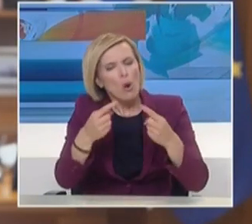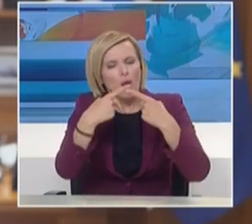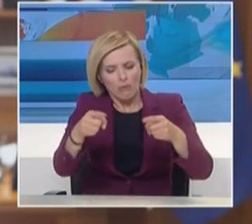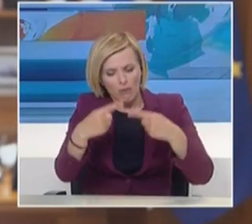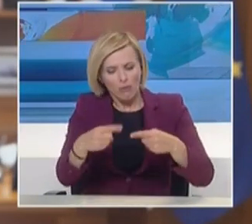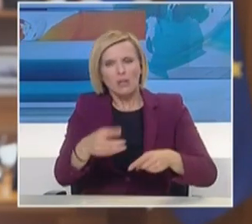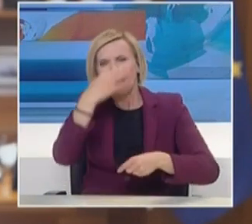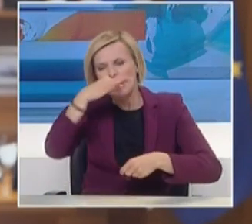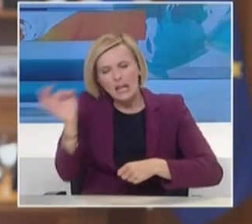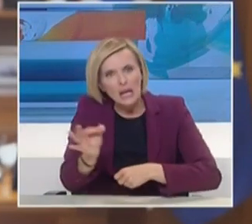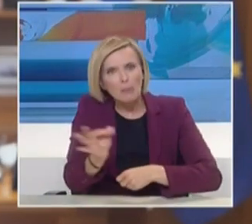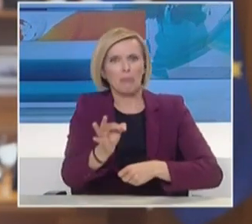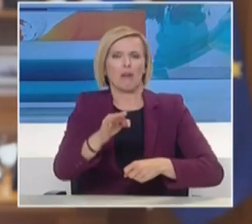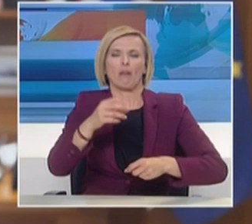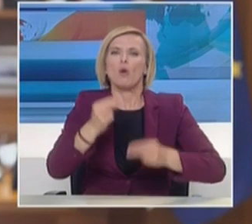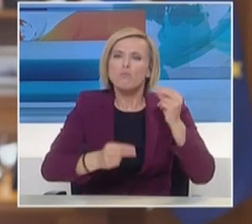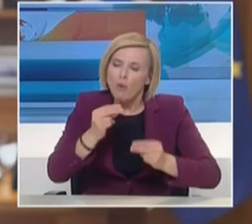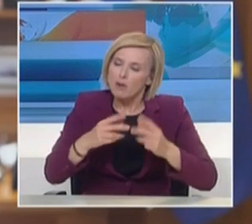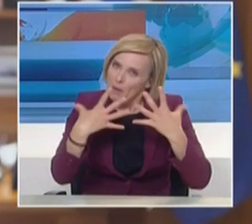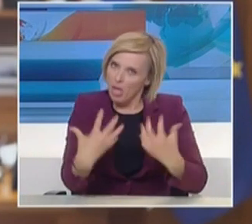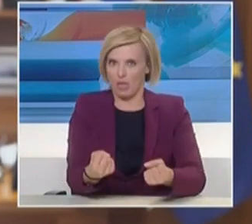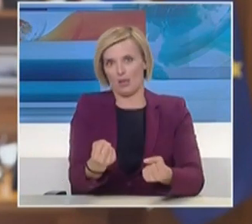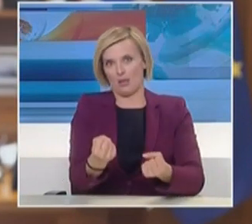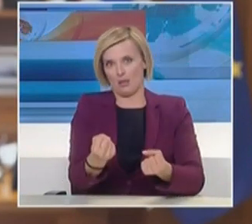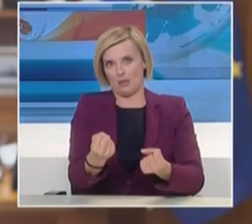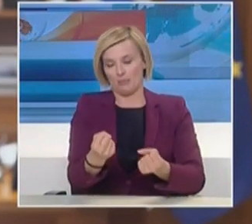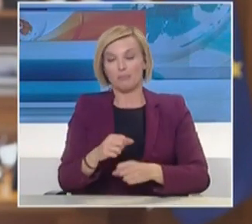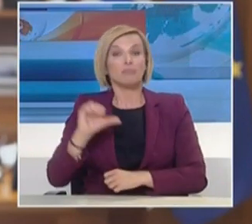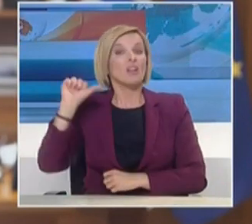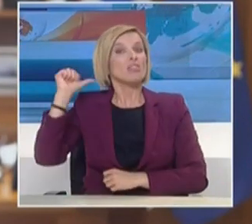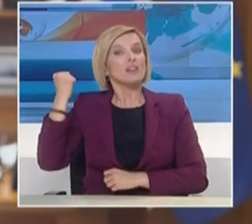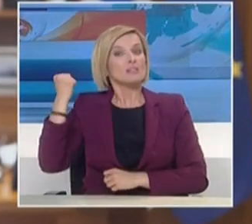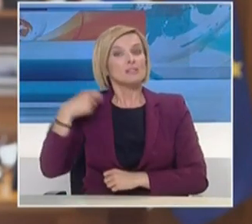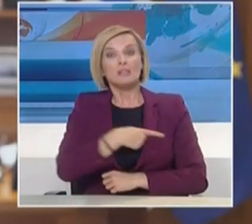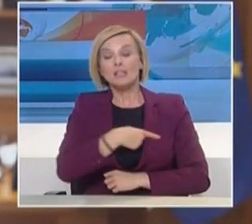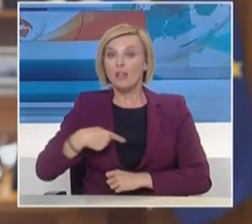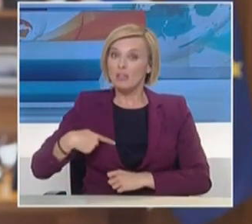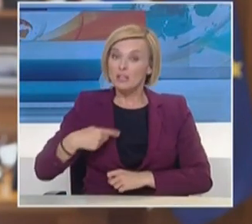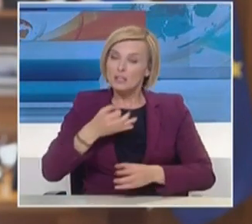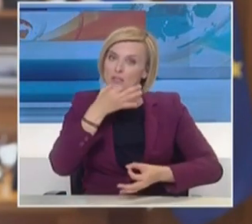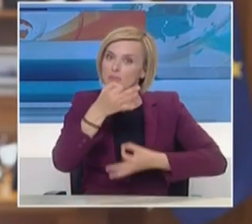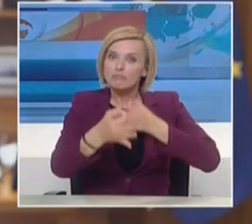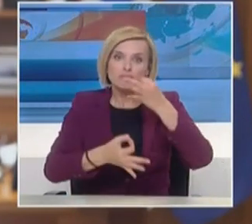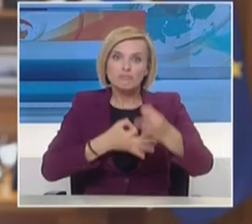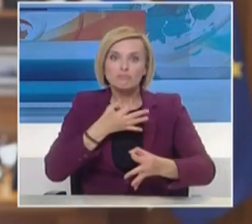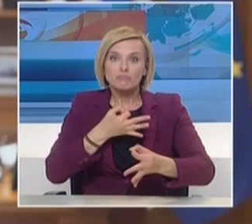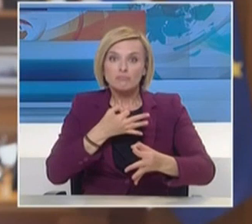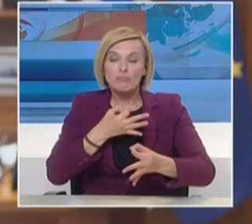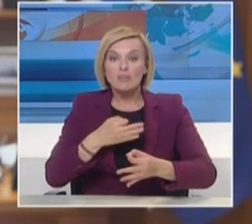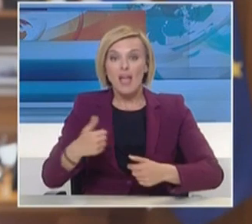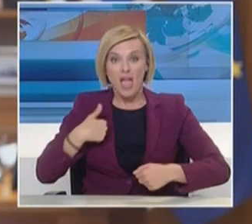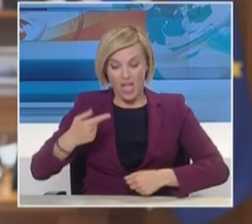Και πρέπει να μεριμνήσουμε και για αυτούς. Χθες ο καθηγητής κ. Τσιόδρας μίλησε για την ευθύνη των νέων προς τους